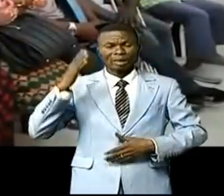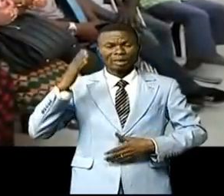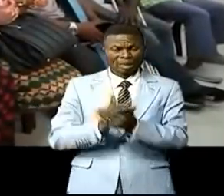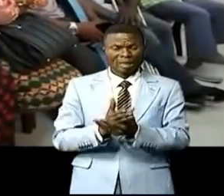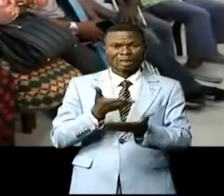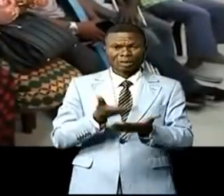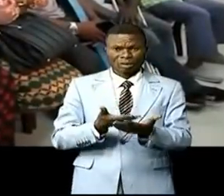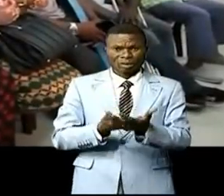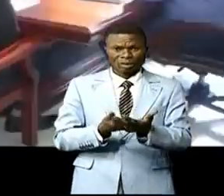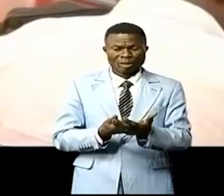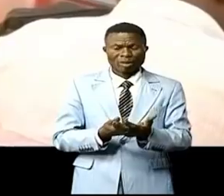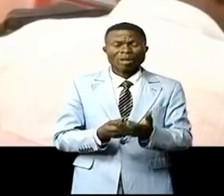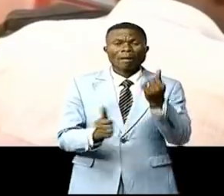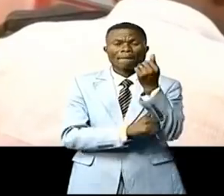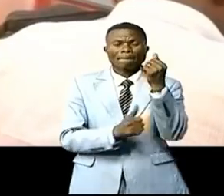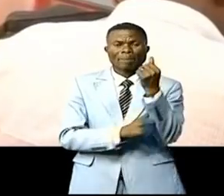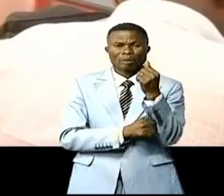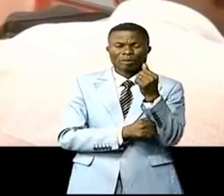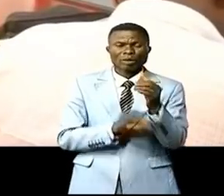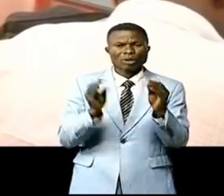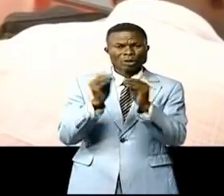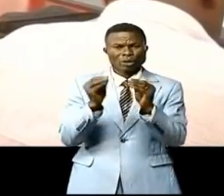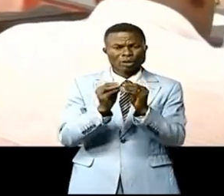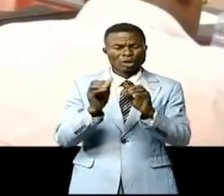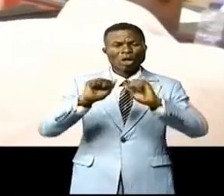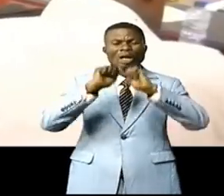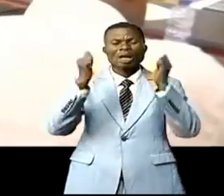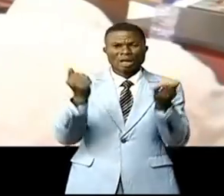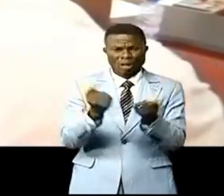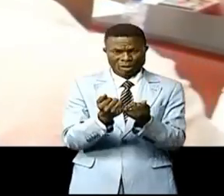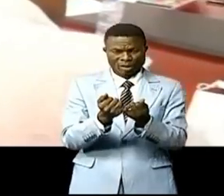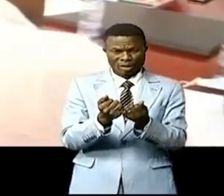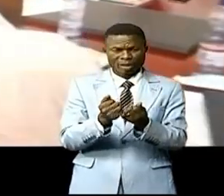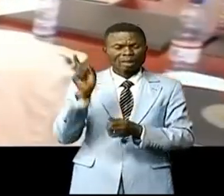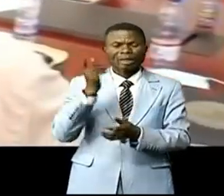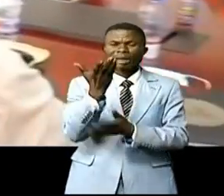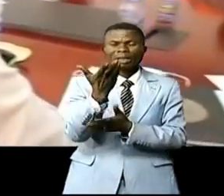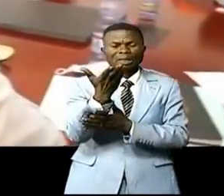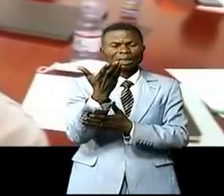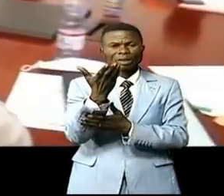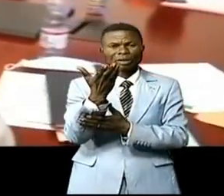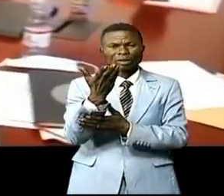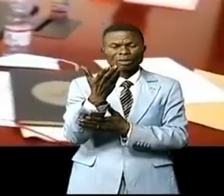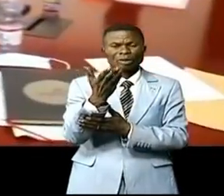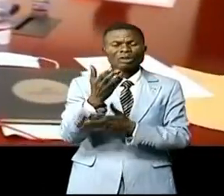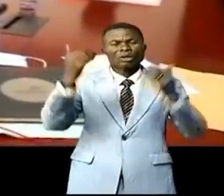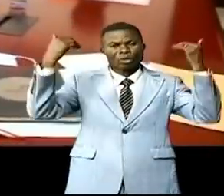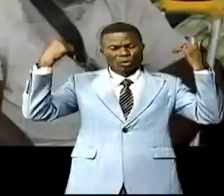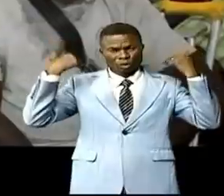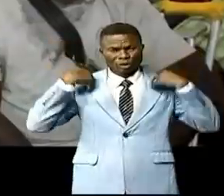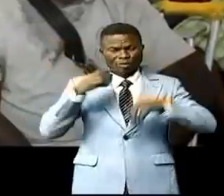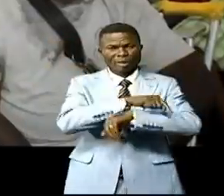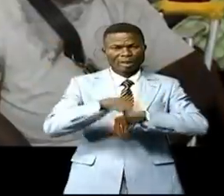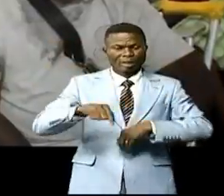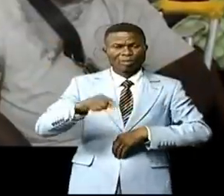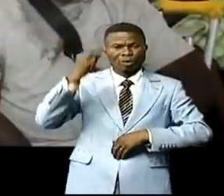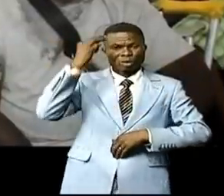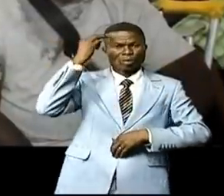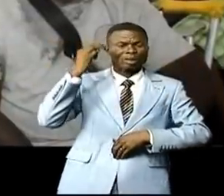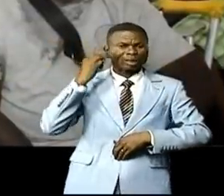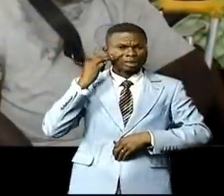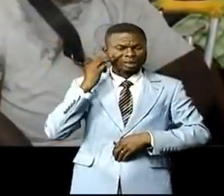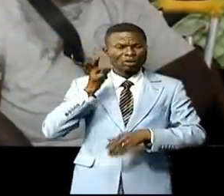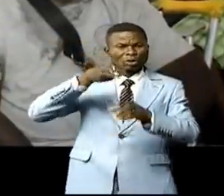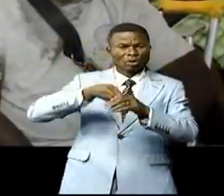clandestins, les récalcitrants se sont réunis en association. Ils sont venus plaider auprès de la hiérarchie du ministère des hydrocarbures pour